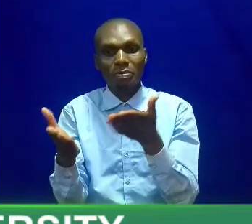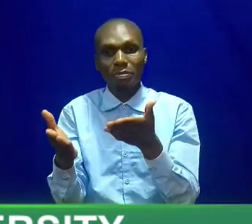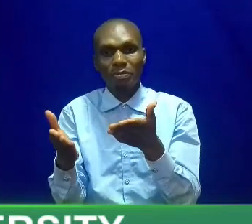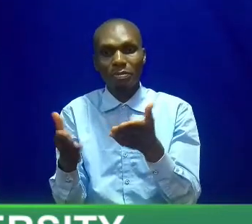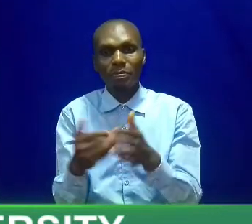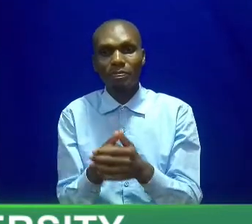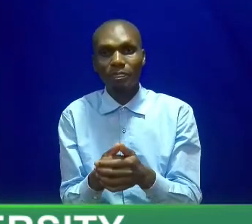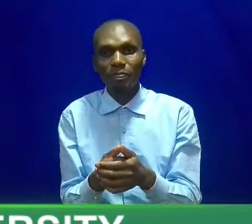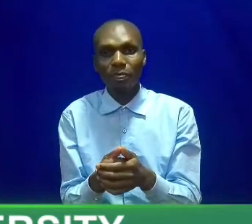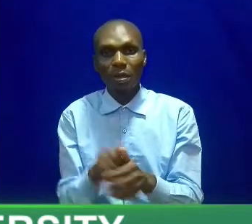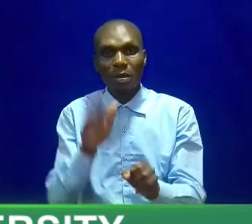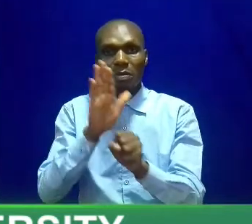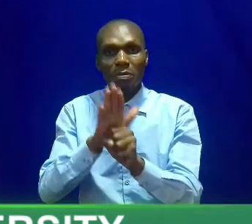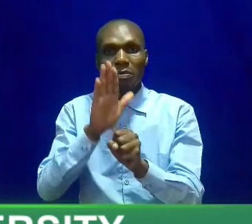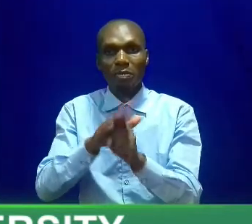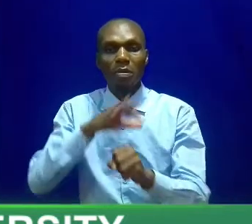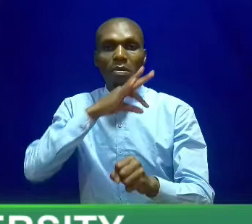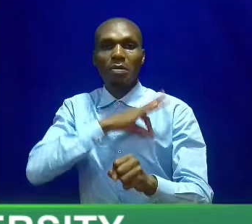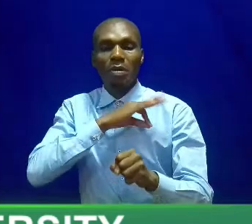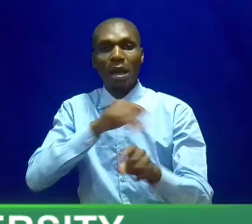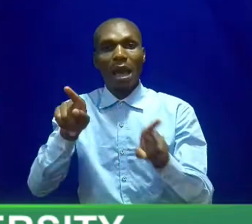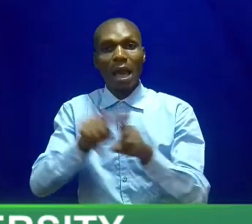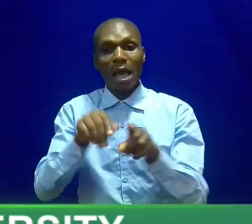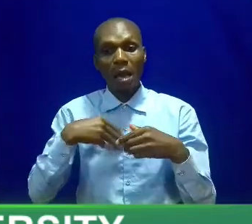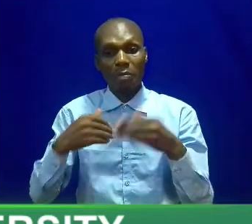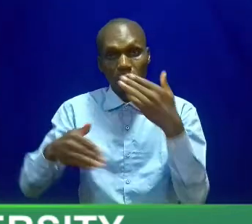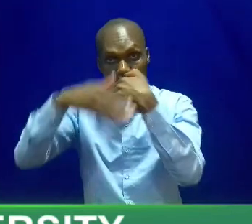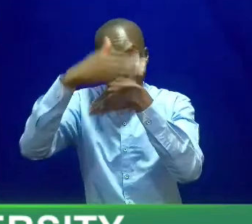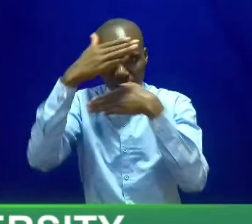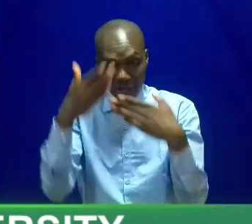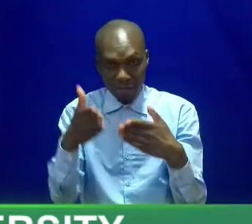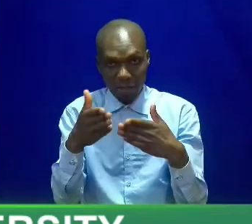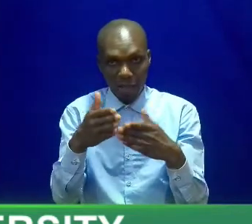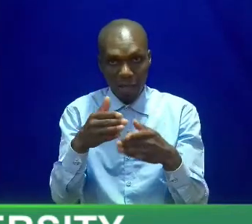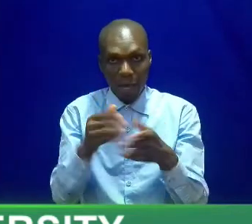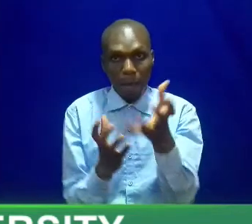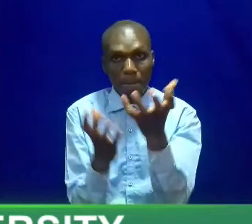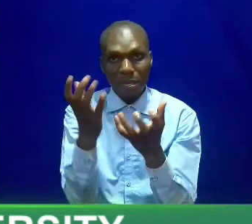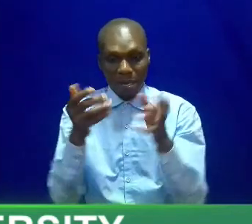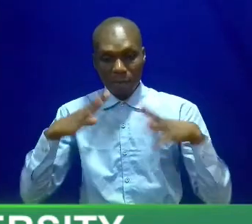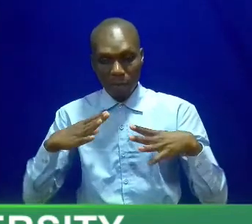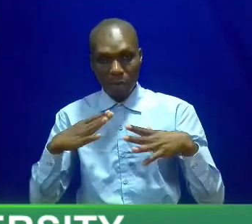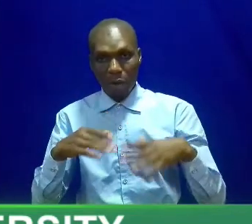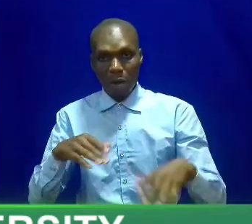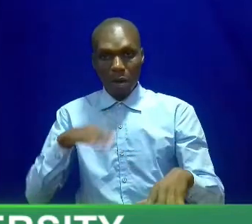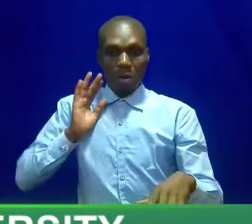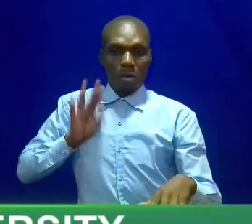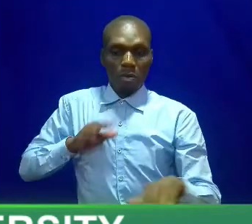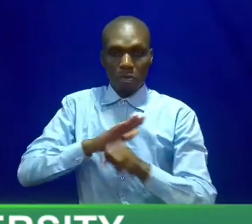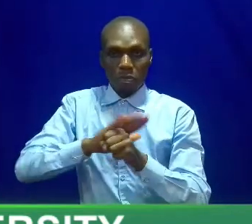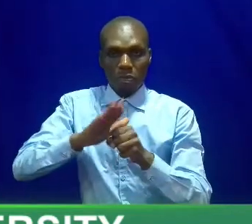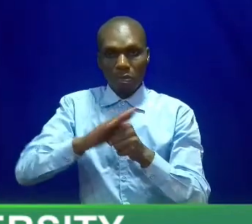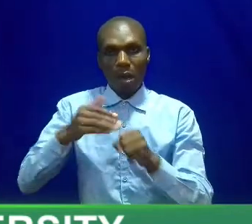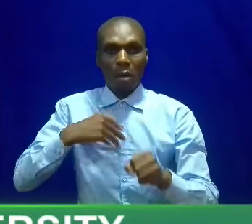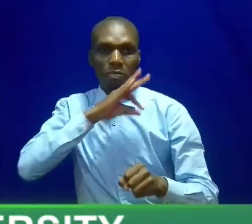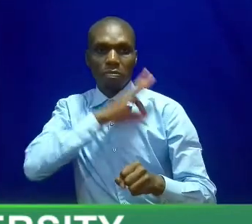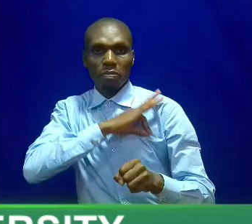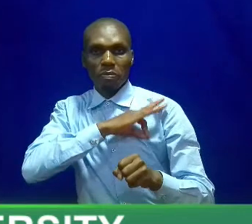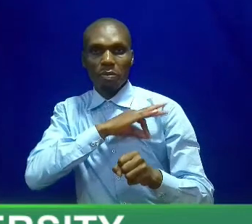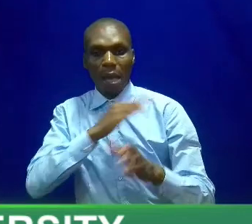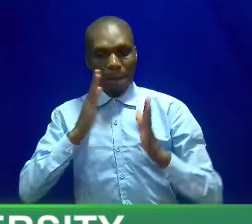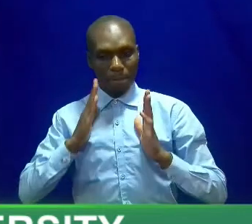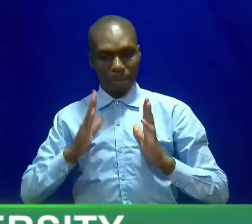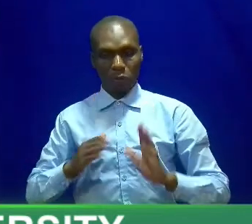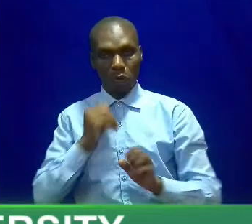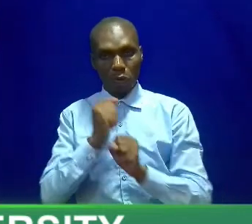Matungu pia itanufaika tukiletewa university hapa. Wafanyabiashara, mama mboga atanufaika, yule mtu